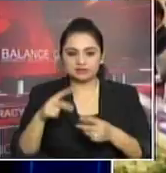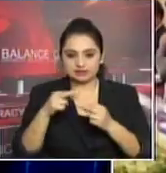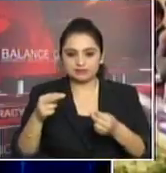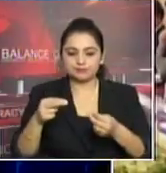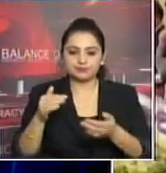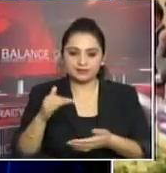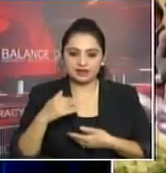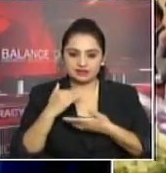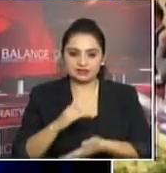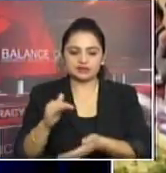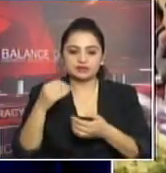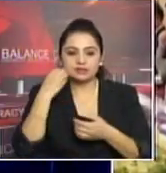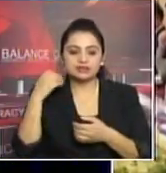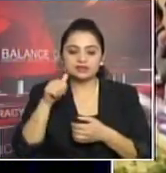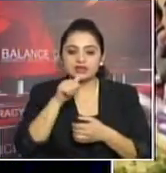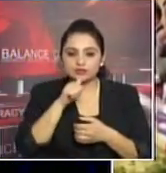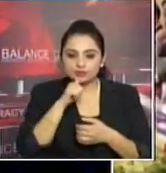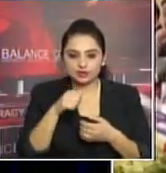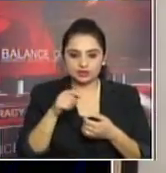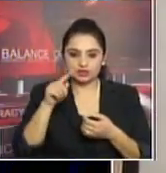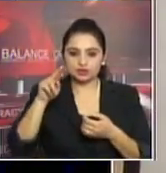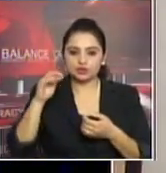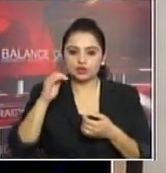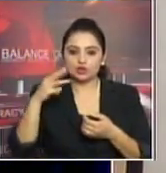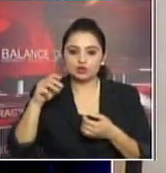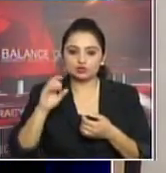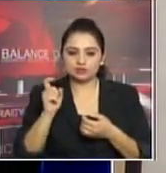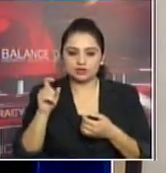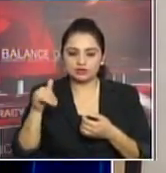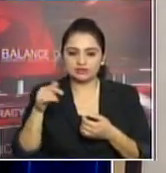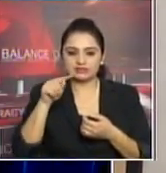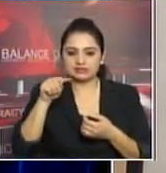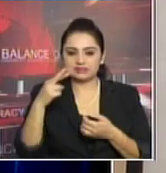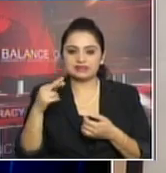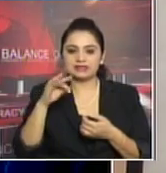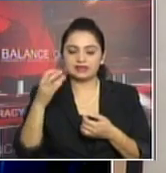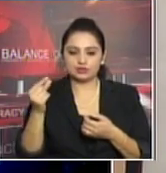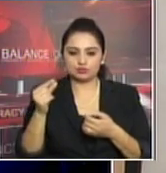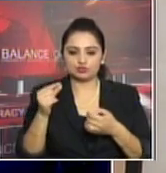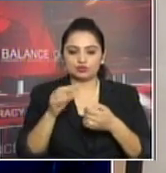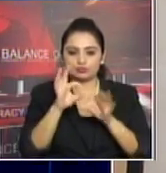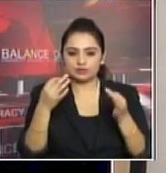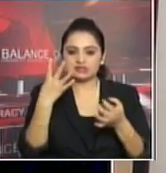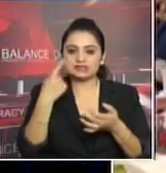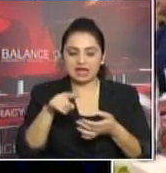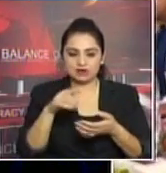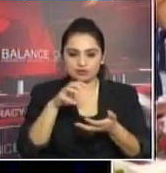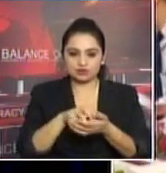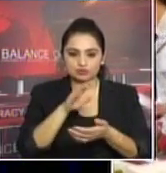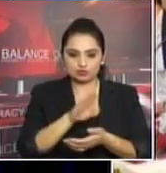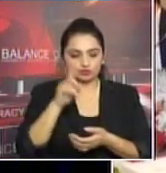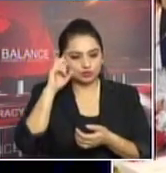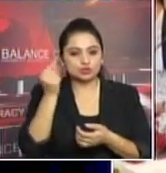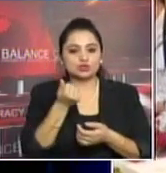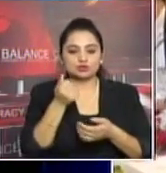लागि तातोपानी, रसुवागढी, केरुङ लगायत विभिन्न 6 नाका छन्। आर्थिक रूपमा कम भार प्रयोग गरी सहज र सजिलो रूट